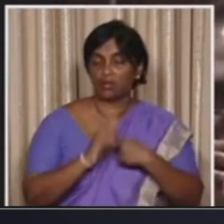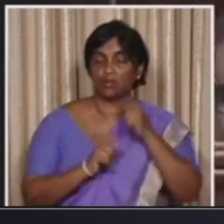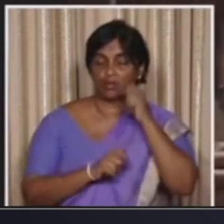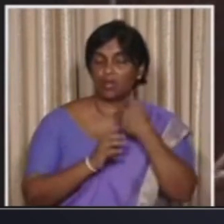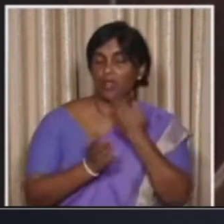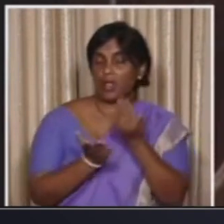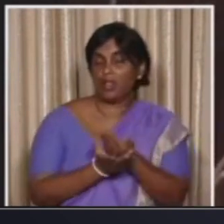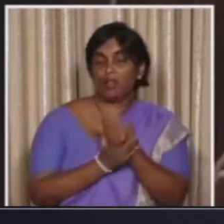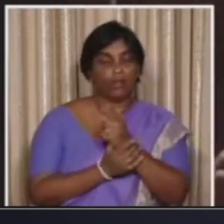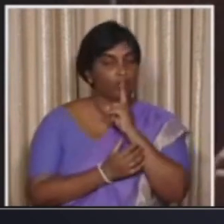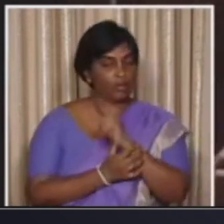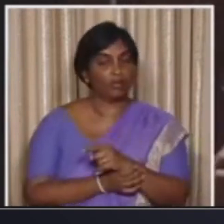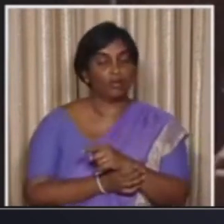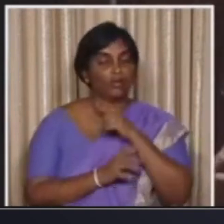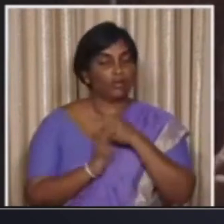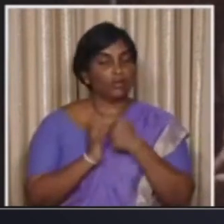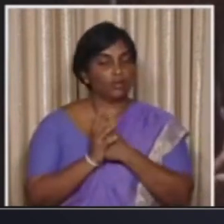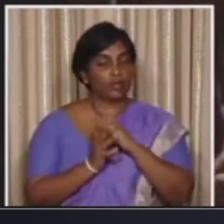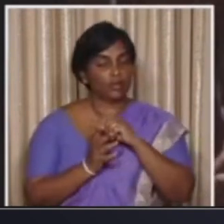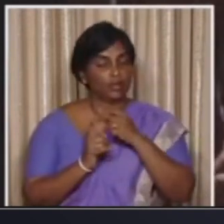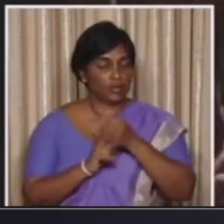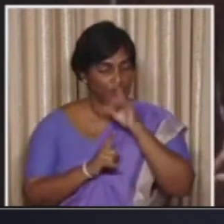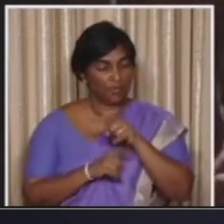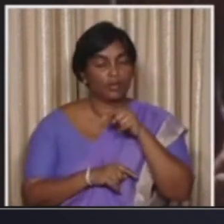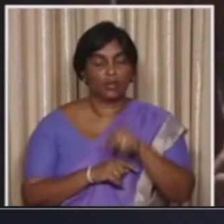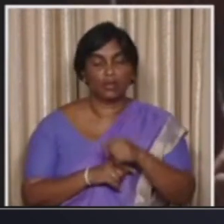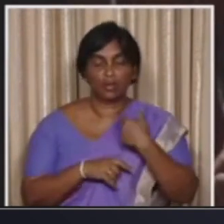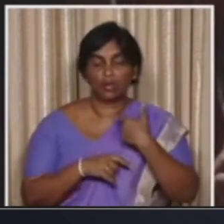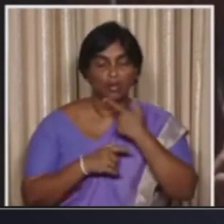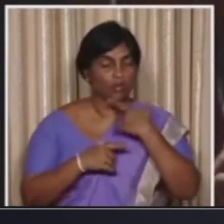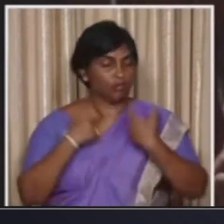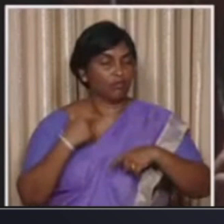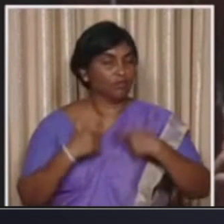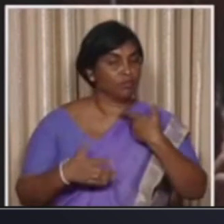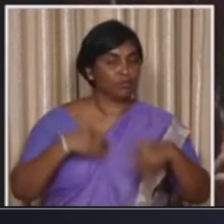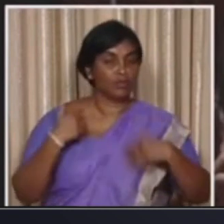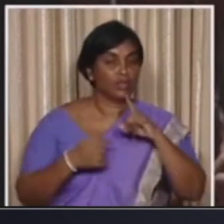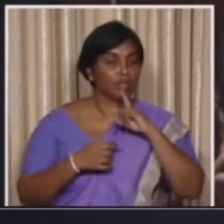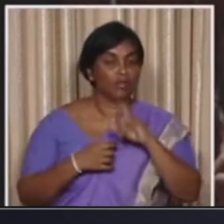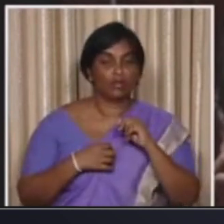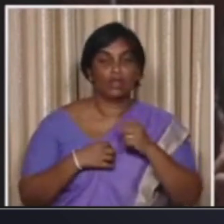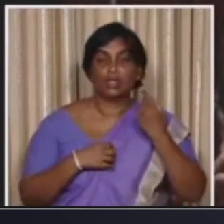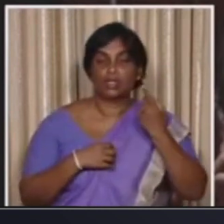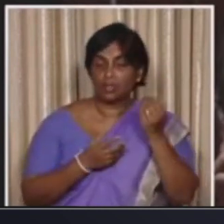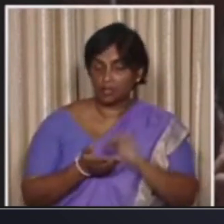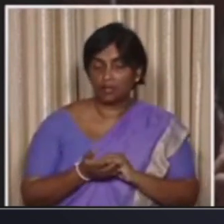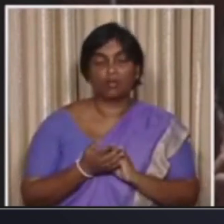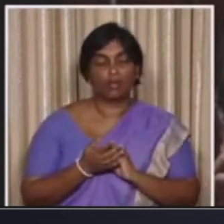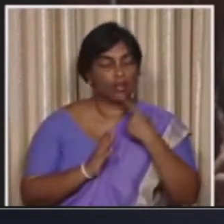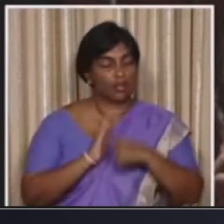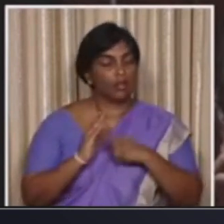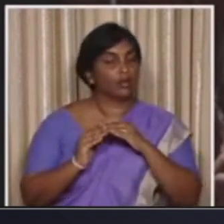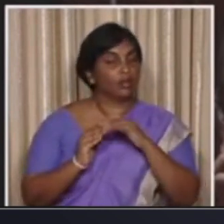ණය වුණා කියලා කියනවා ගරු සභාපතිතුමනි මේ සාටෝප කතා කියලා මොනවද මේ උත්සාහ කරන්නේ යාලි වතාවක්